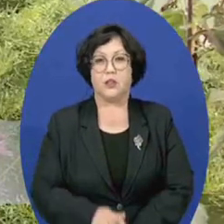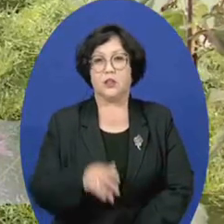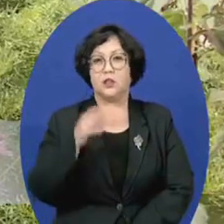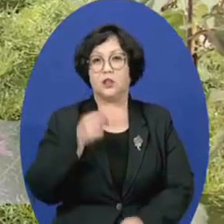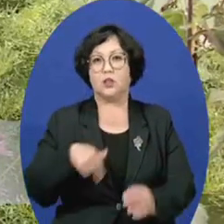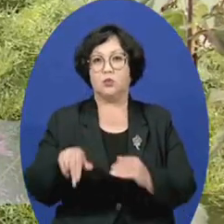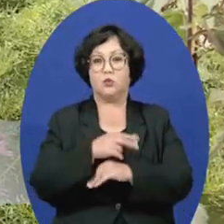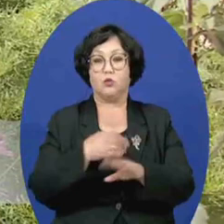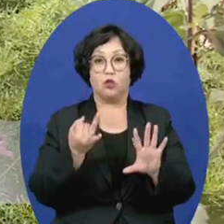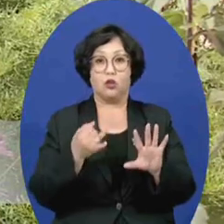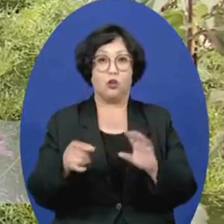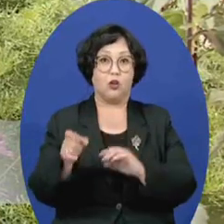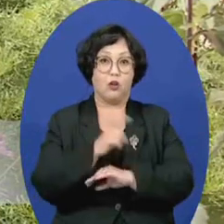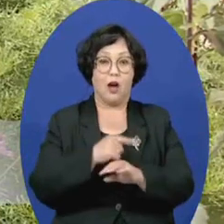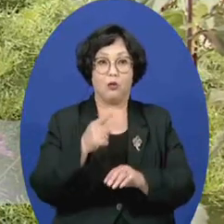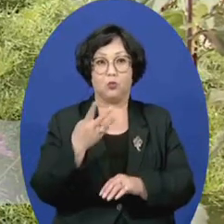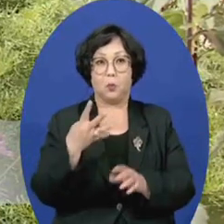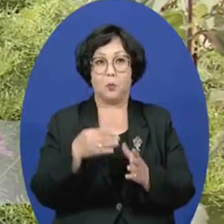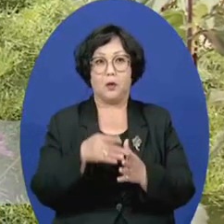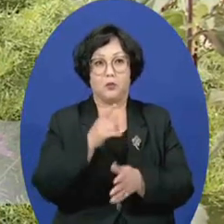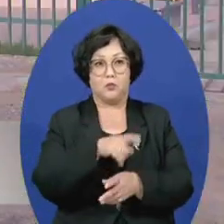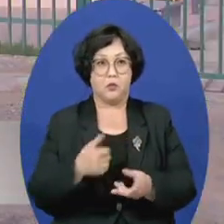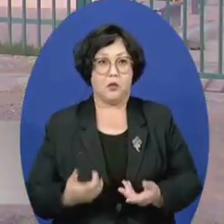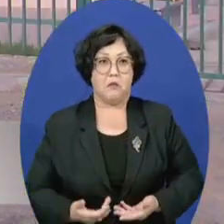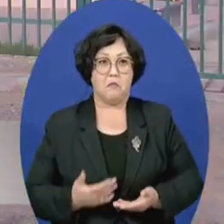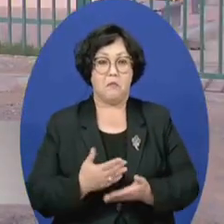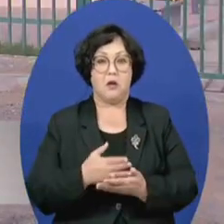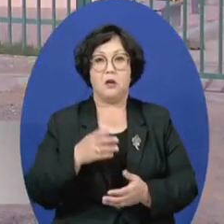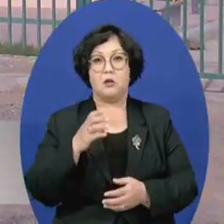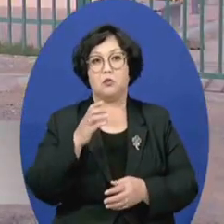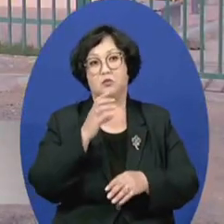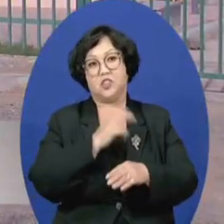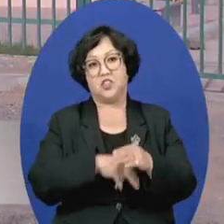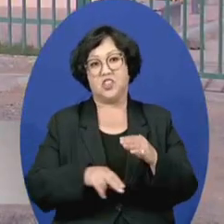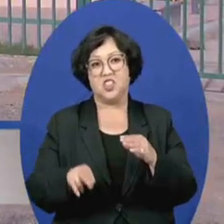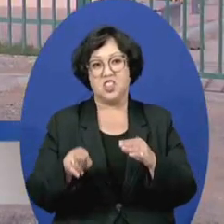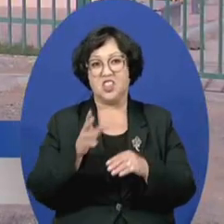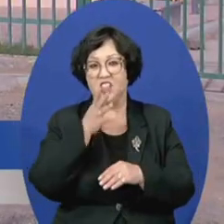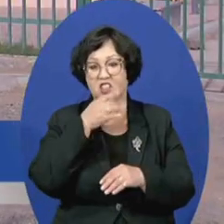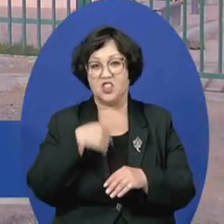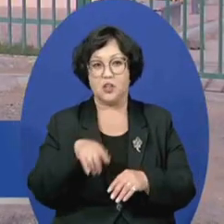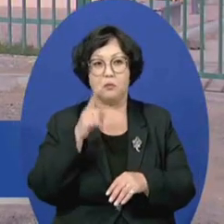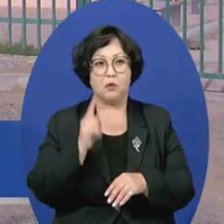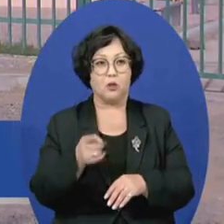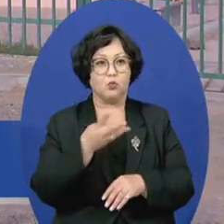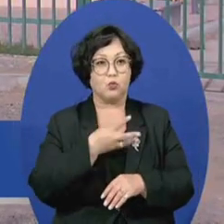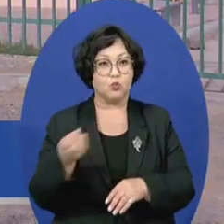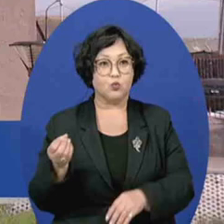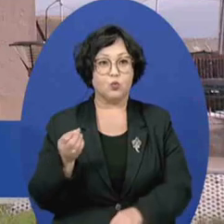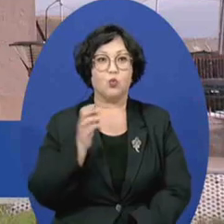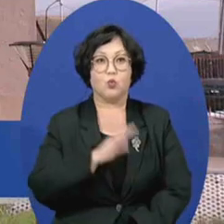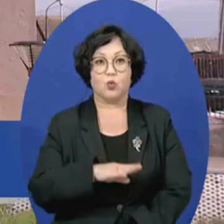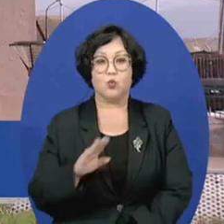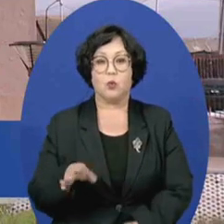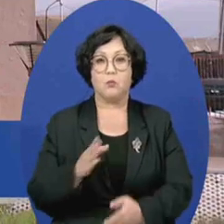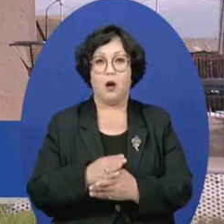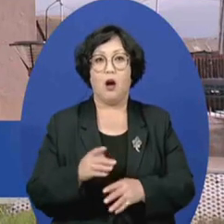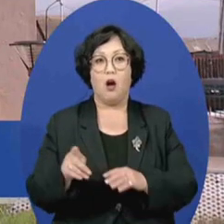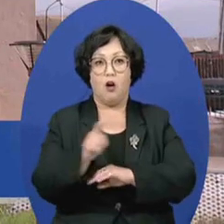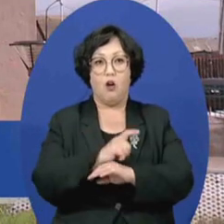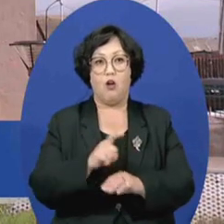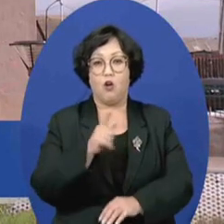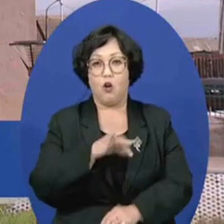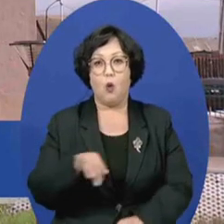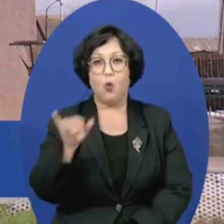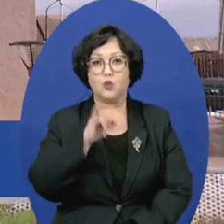Чингэлтэй дүүргийн 7-р хороо 14,000 орчим мэргэнтэй. Үүнээс сургуулийн өмнөх боловсрол эзэмших насны 1400 орчим багчууд бий. Гэтэл хорооны хэмжээнд